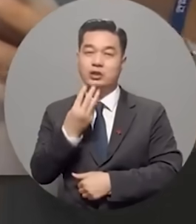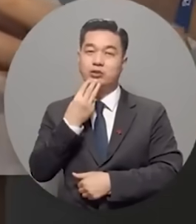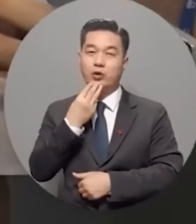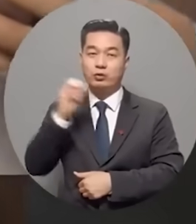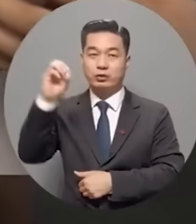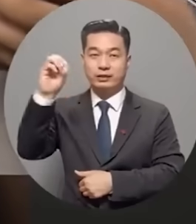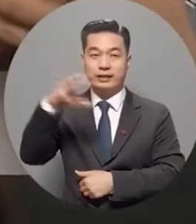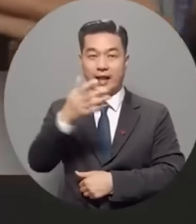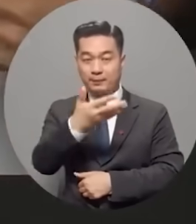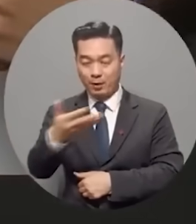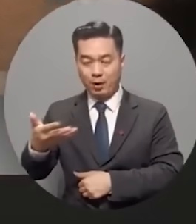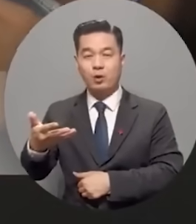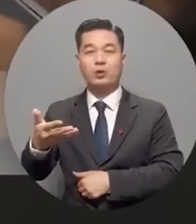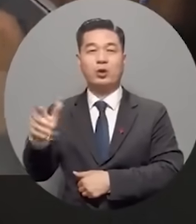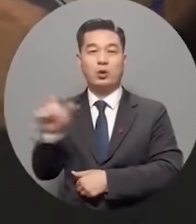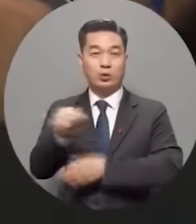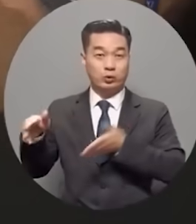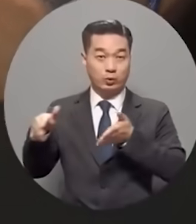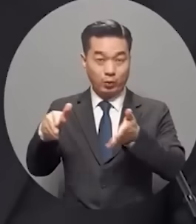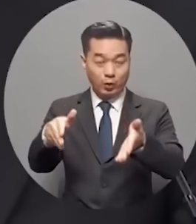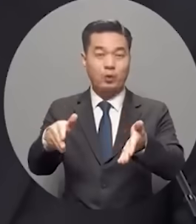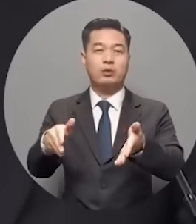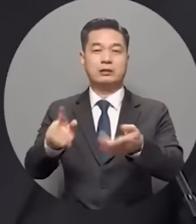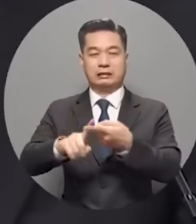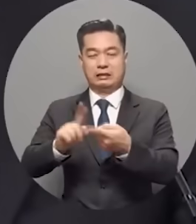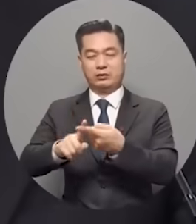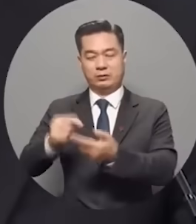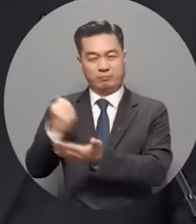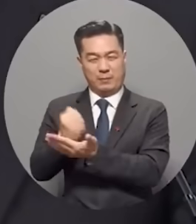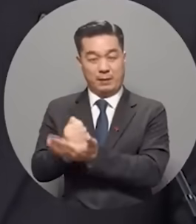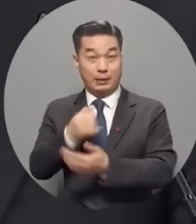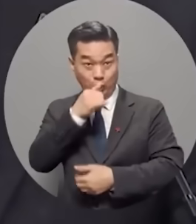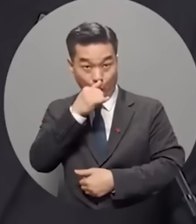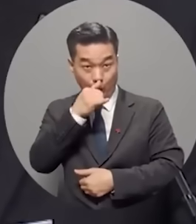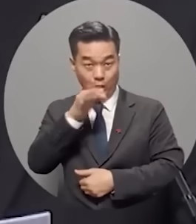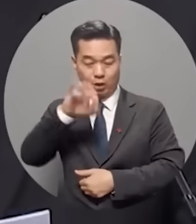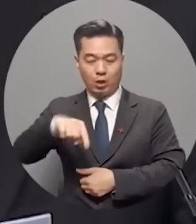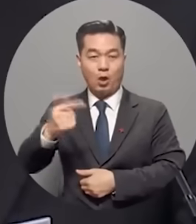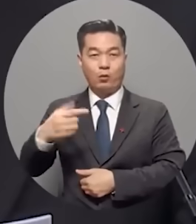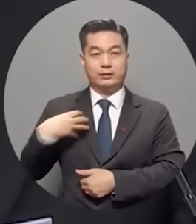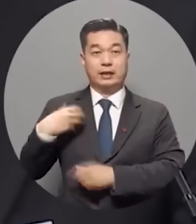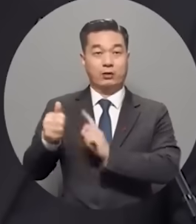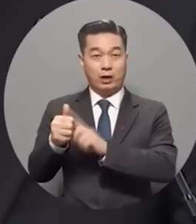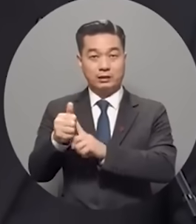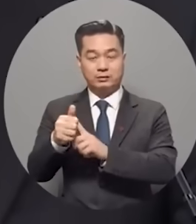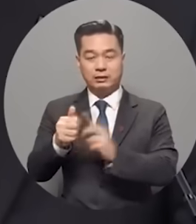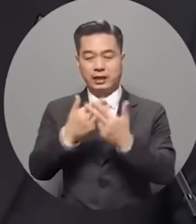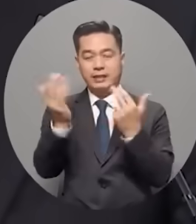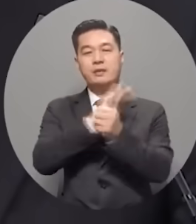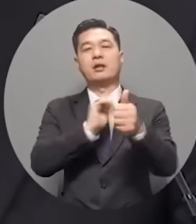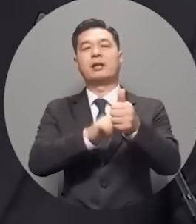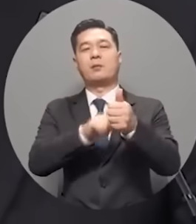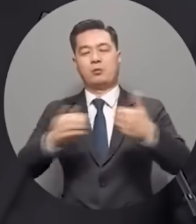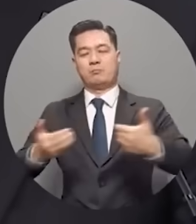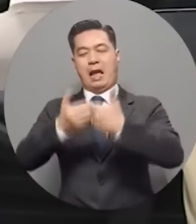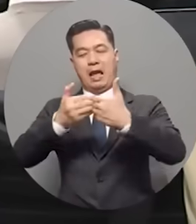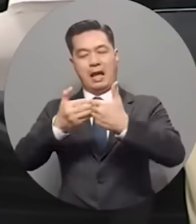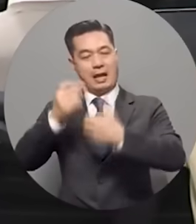의혹에서도 민주당의 공세에 맞서왔습니다. 여당은 원 장관을 민주당 이재명 대표와 맞붙을 카드로 고려